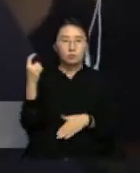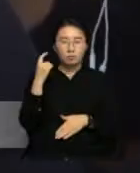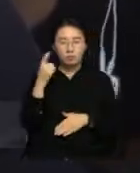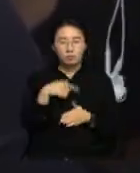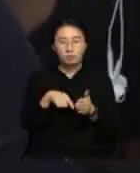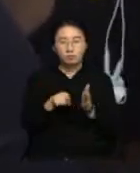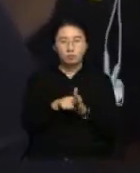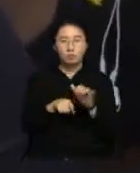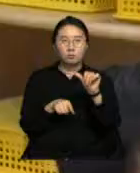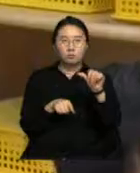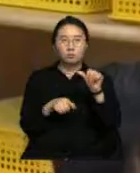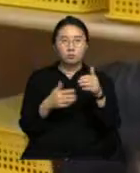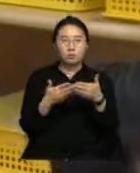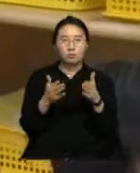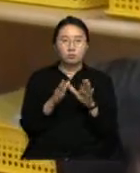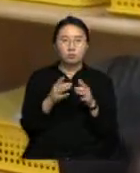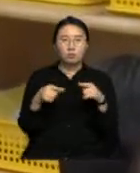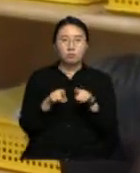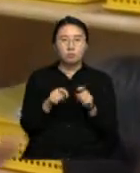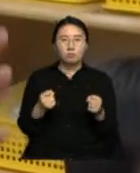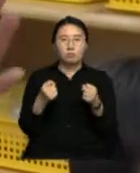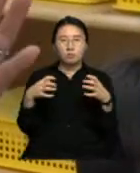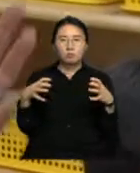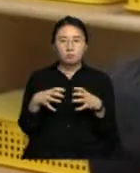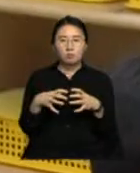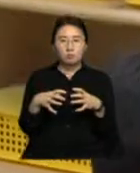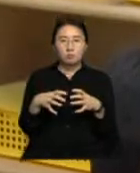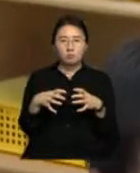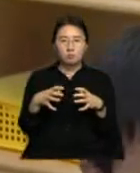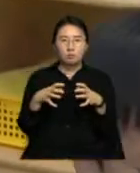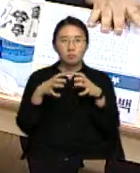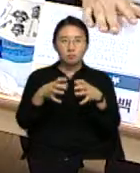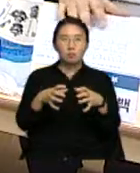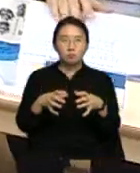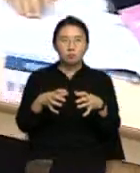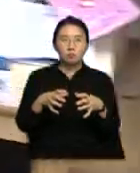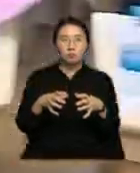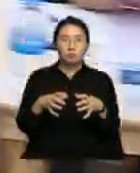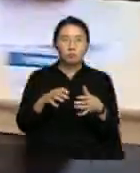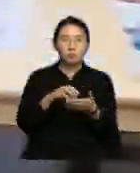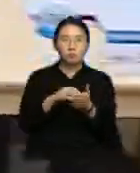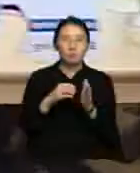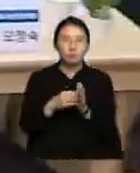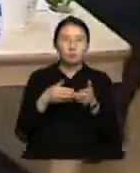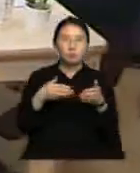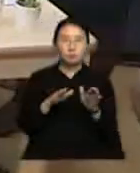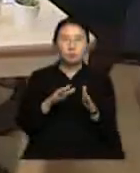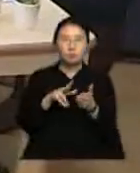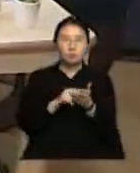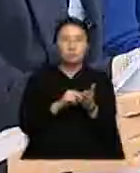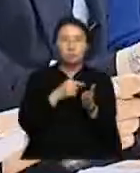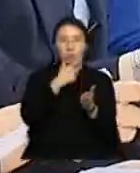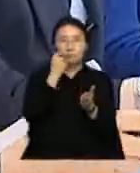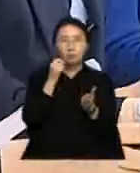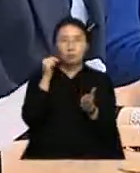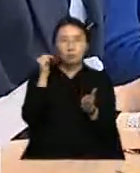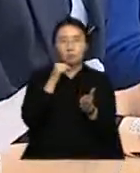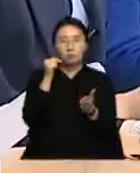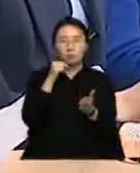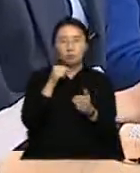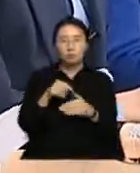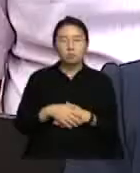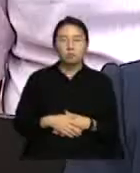위함인데 5개 부처가 합동 방문한 건 상당히 이례적입니다. 그만큼 저출산 문제가 심각하다는